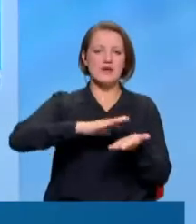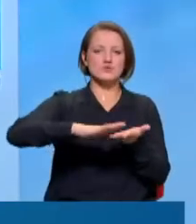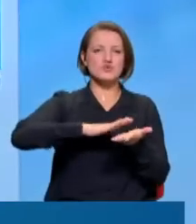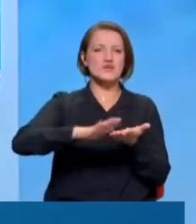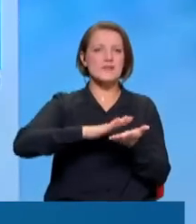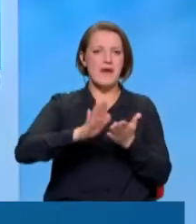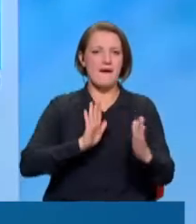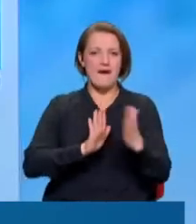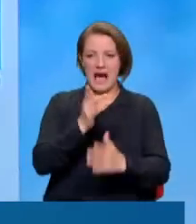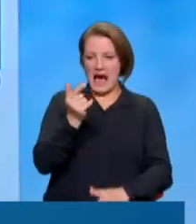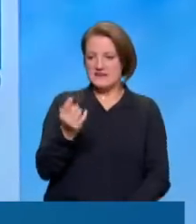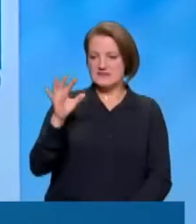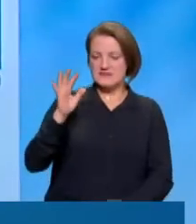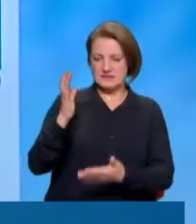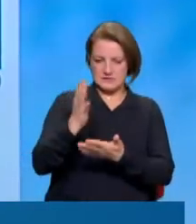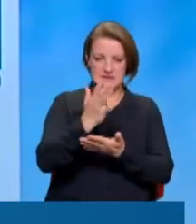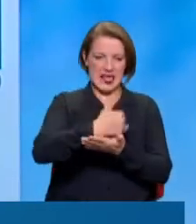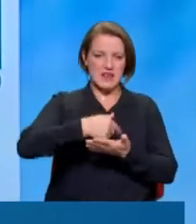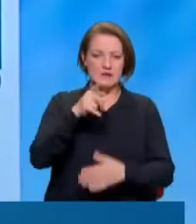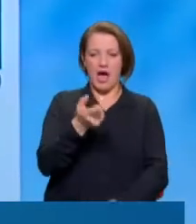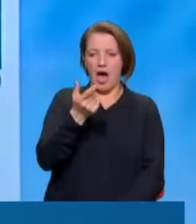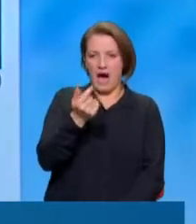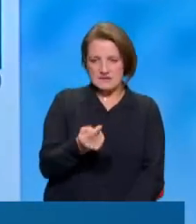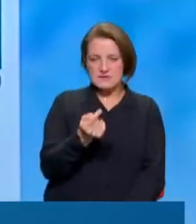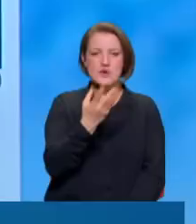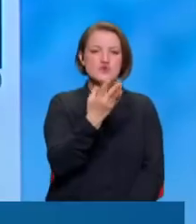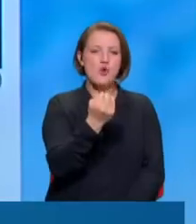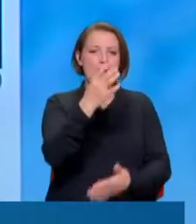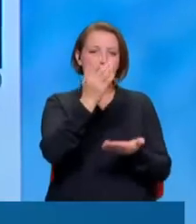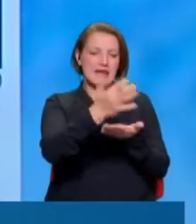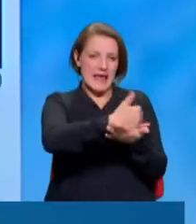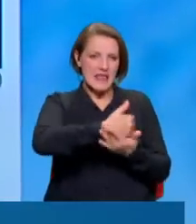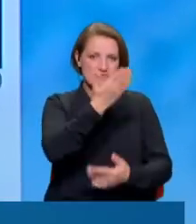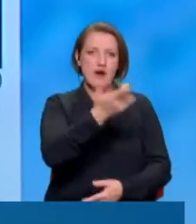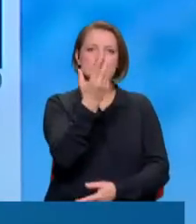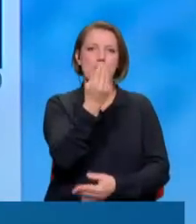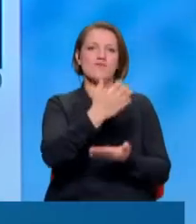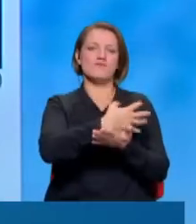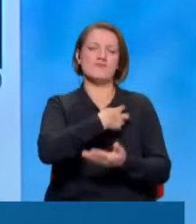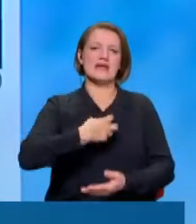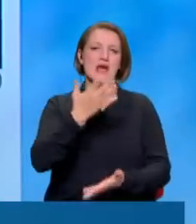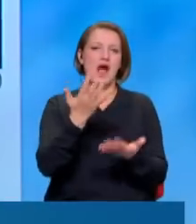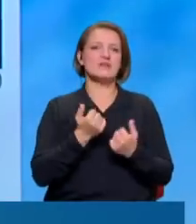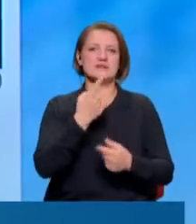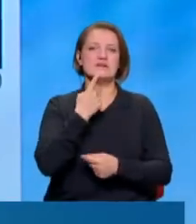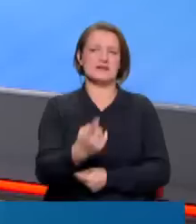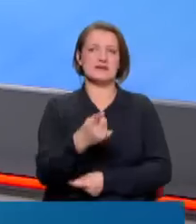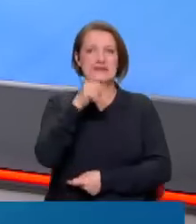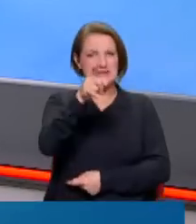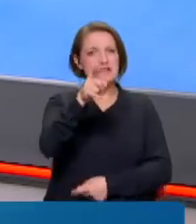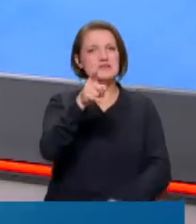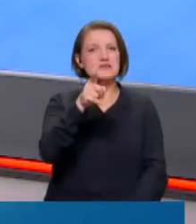az kazanandan az çok kazanandan çok vergi alınsın dedi Siz soruyorum size sevgili